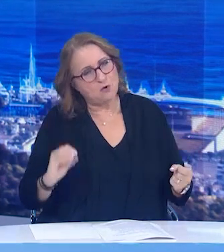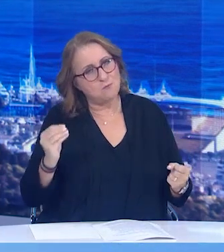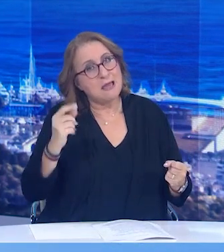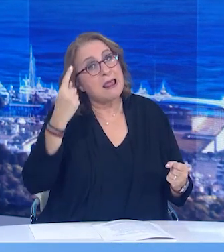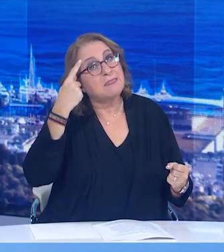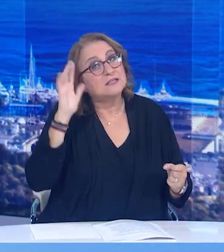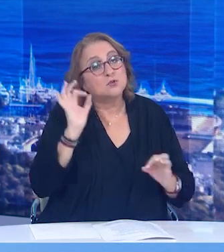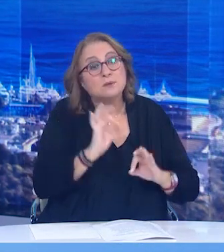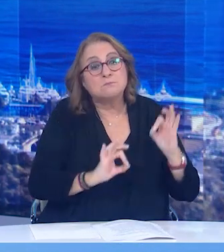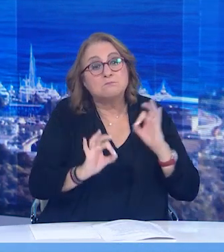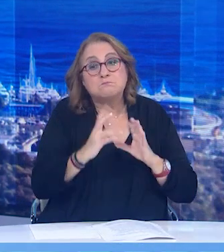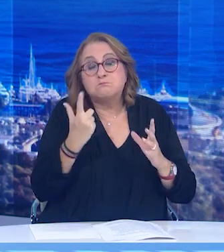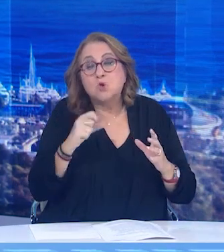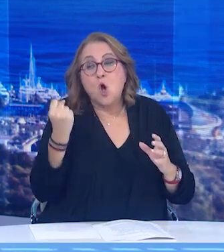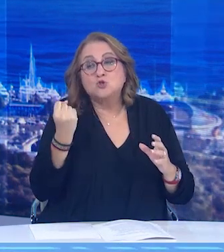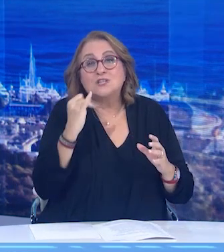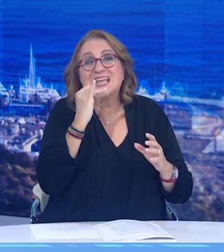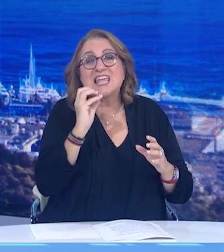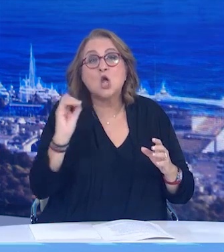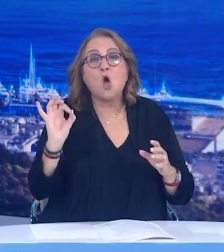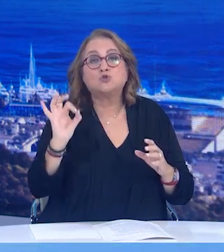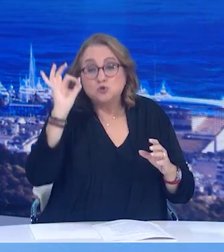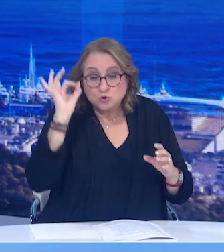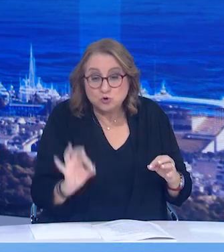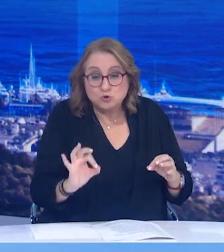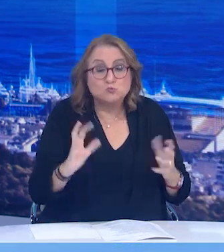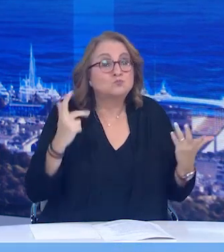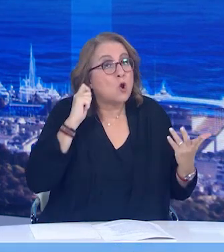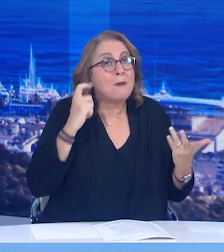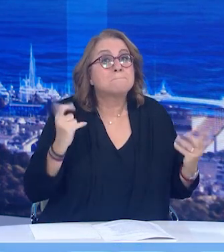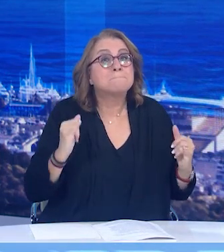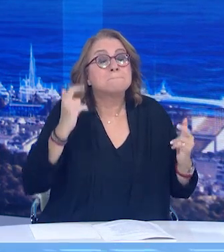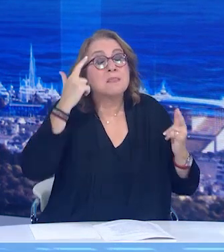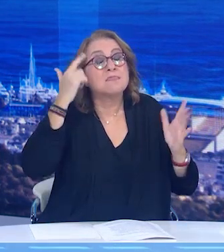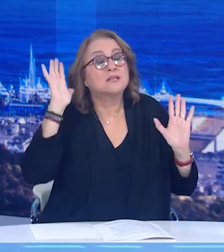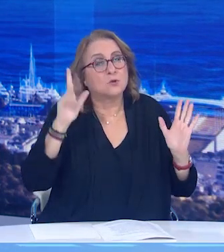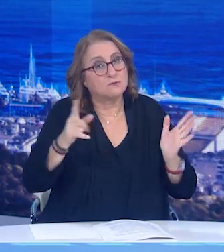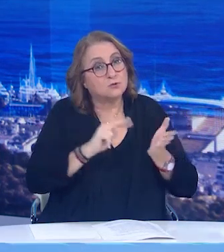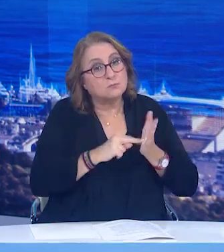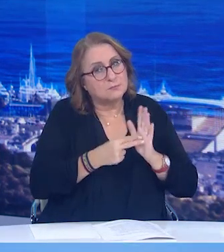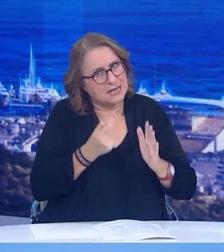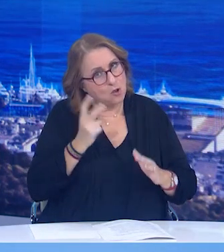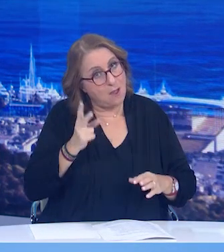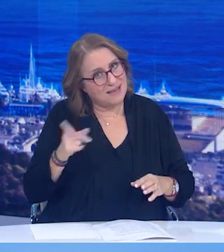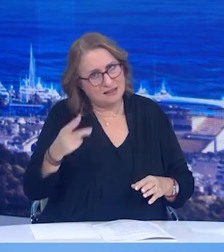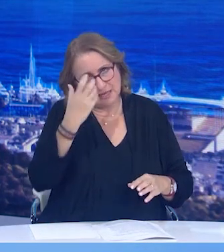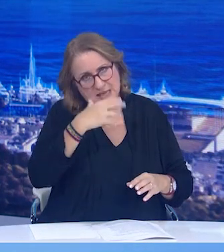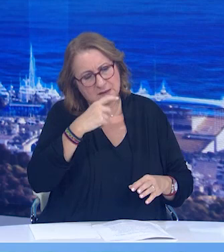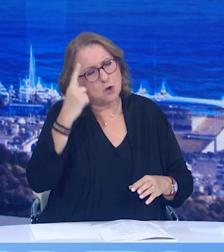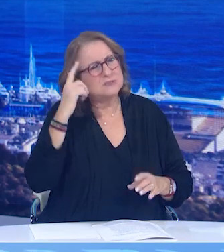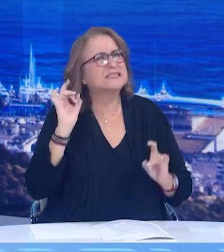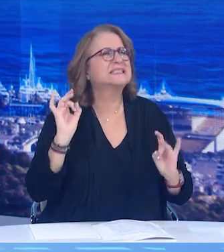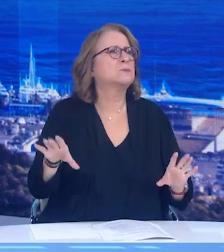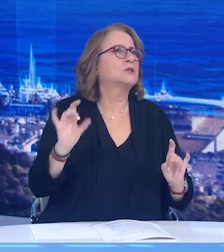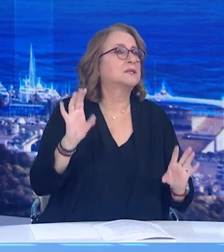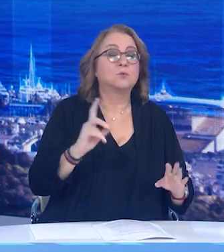επικίνδυνη η γρίπη φέτος. Και γι' αυτό θα πρέπει να κοιτάξουμε τον εμβολιασμό πολύ πιο σοβαρά από τις άλλες γωνίες, αλλά νομίζω θέλω να σχολιάσει και η Υπουργός. Συμφωνώ